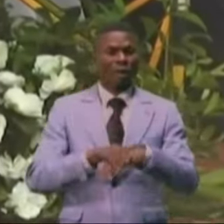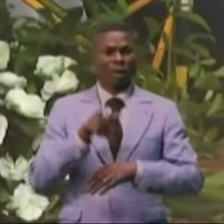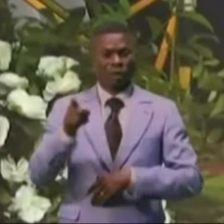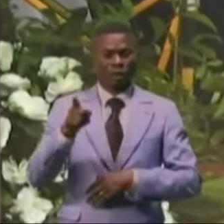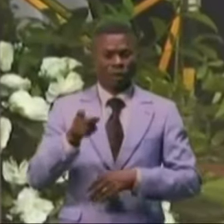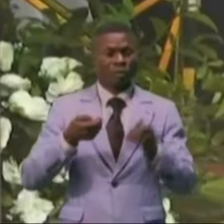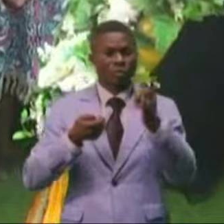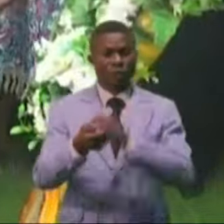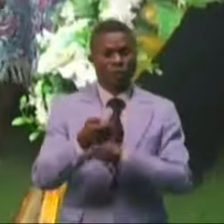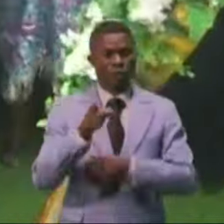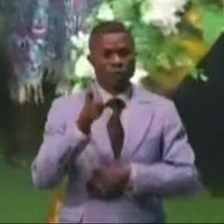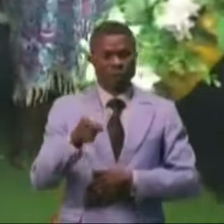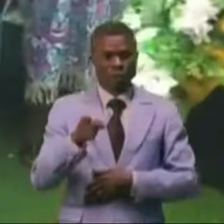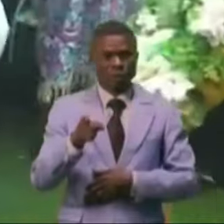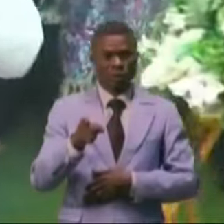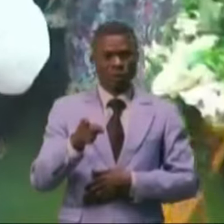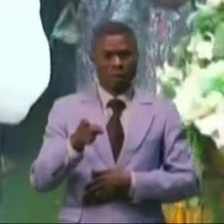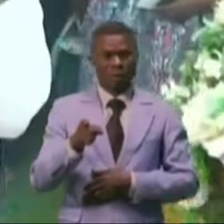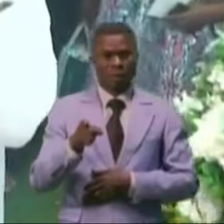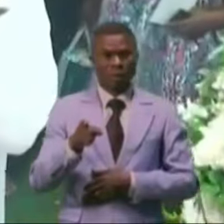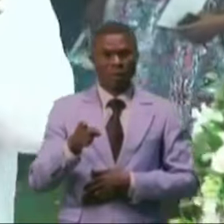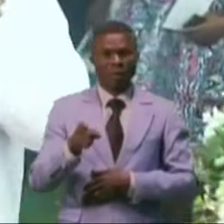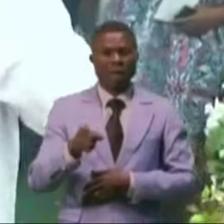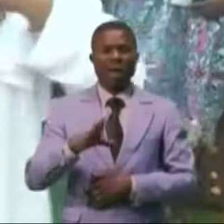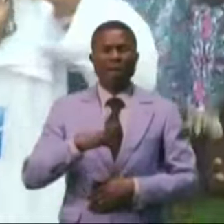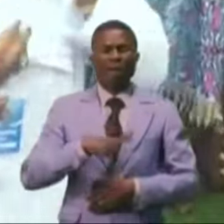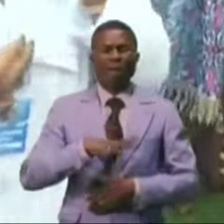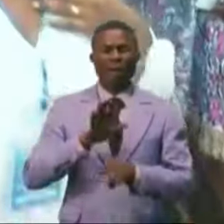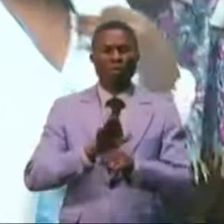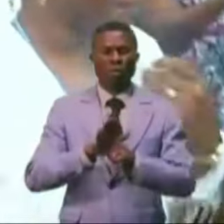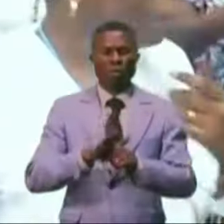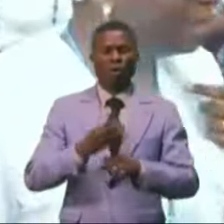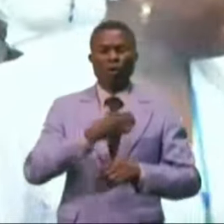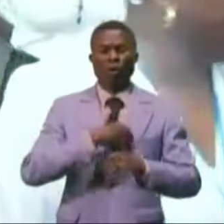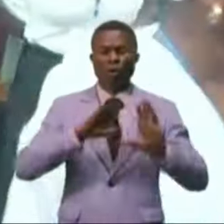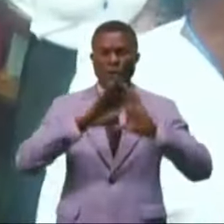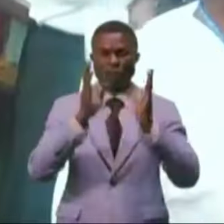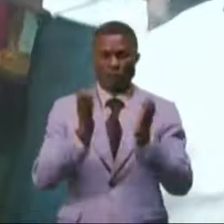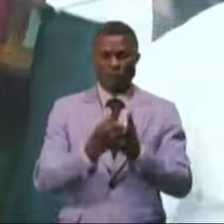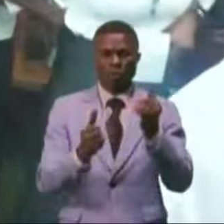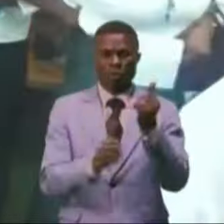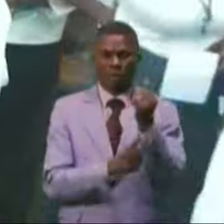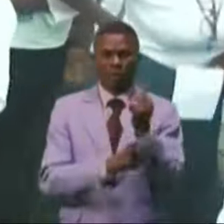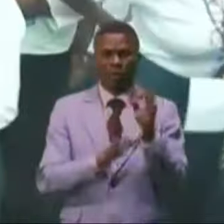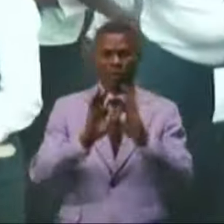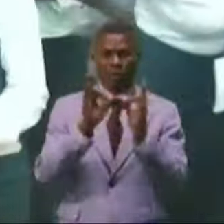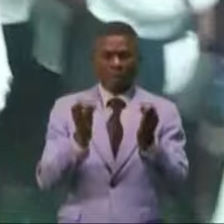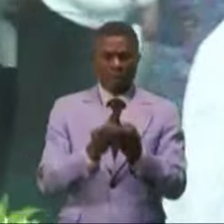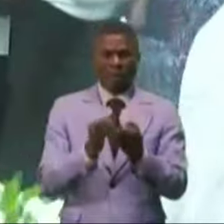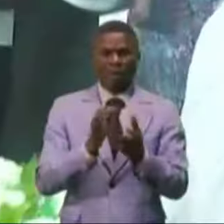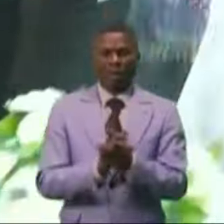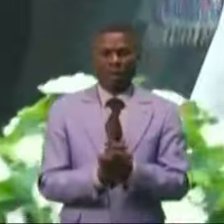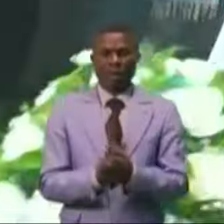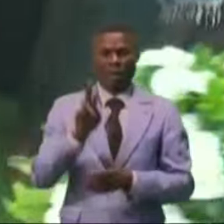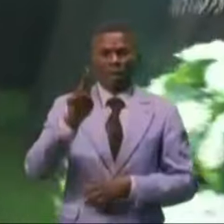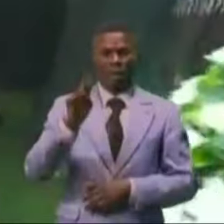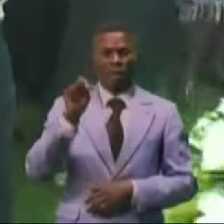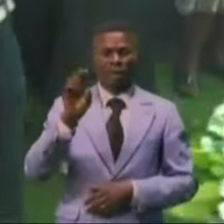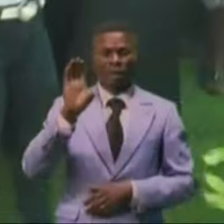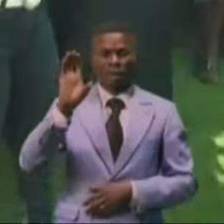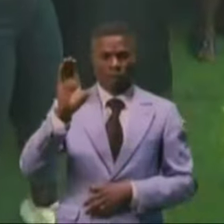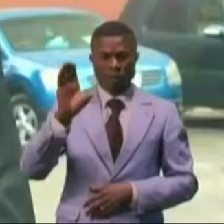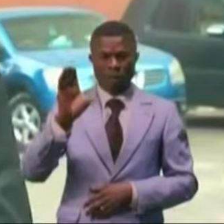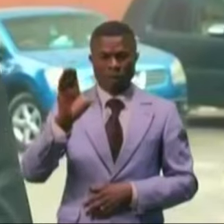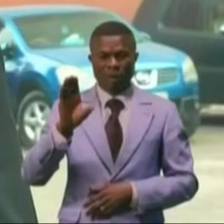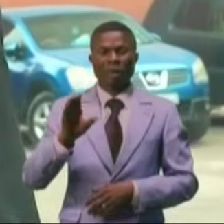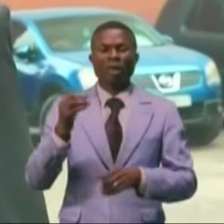arraché à la vie, a causé d'énormes ravages dans les cœurs de votre deuxième famille, car la RTNC est notre